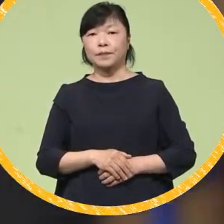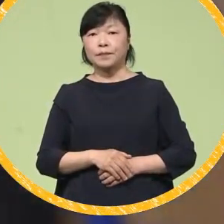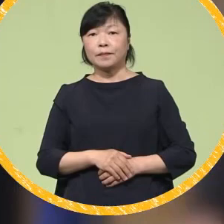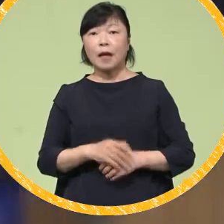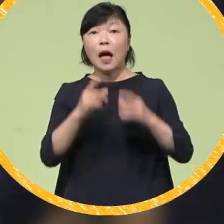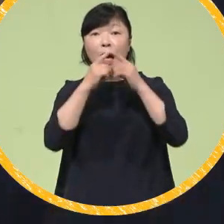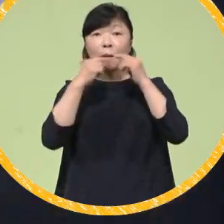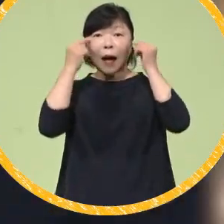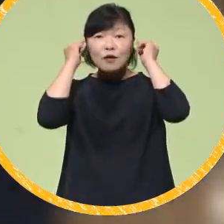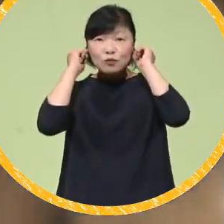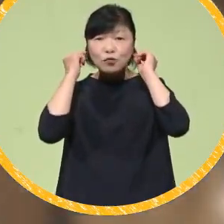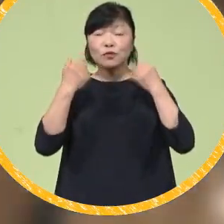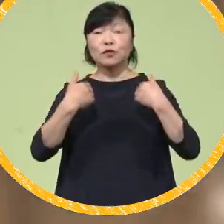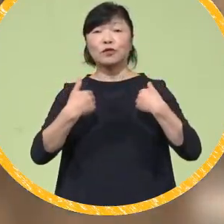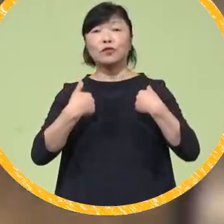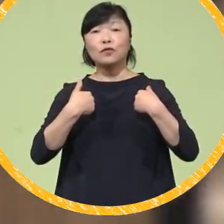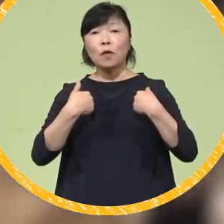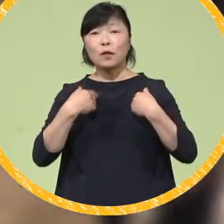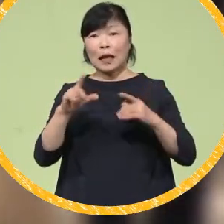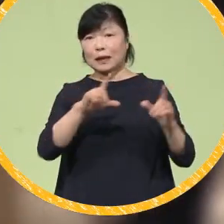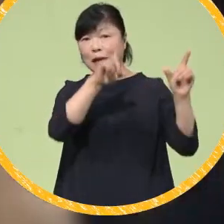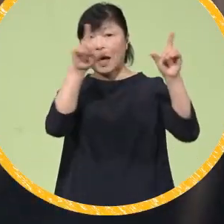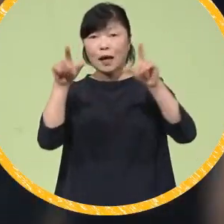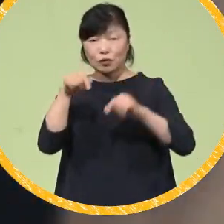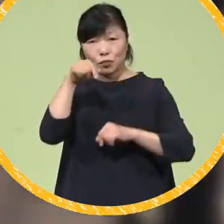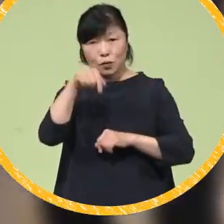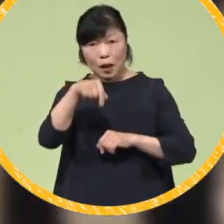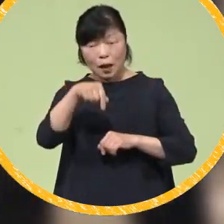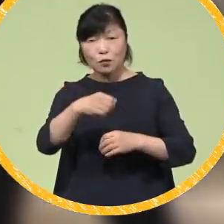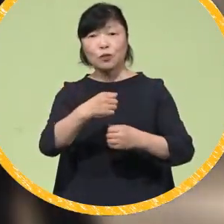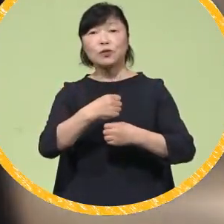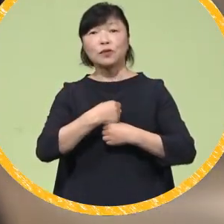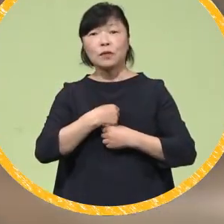マスクが欠かせない新しい生活様式での注意点。